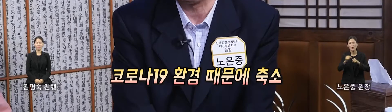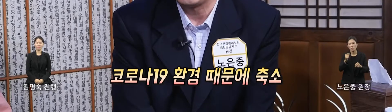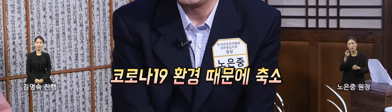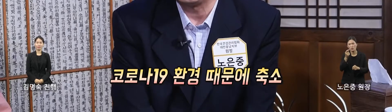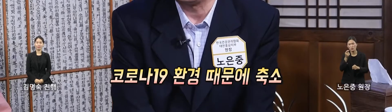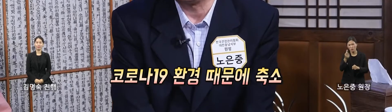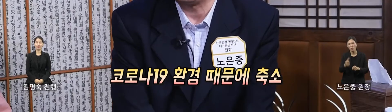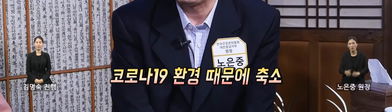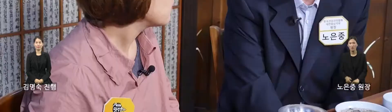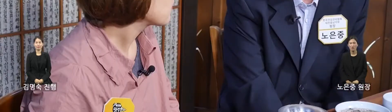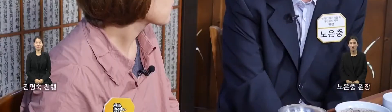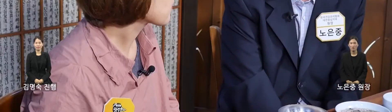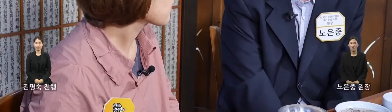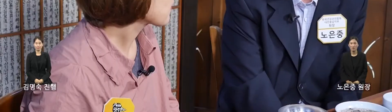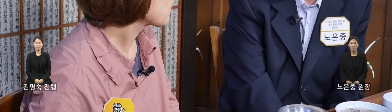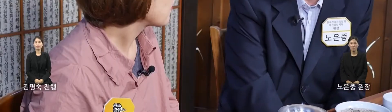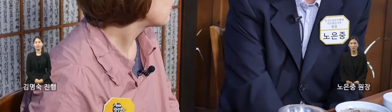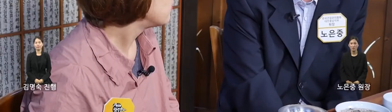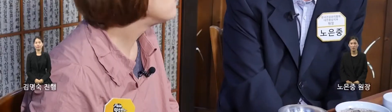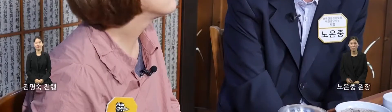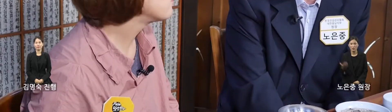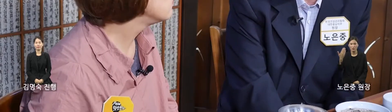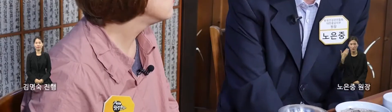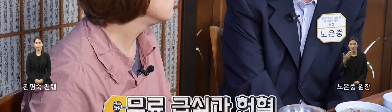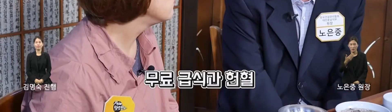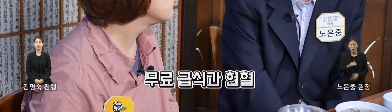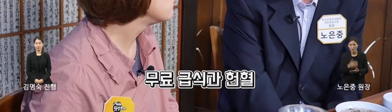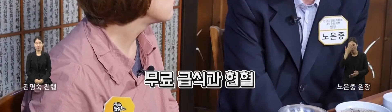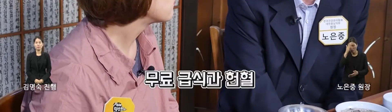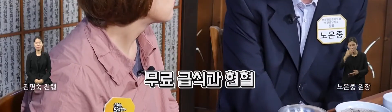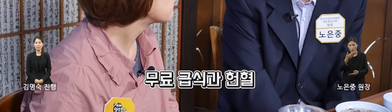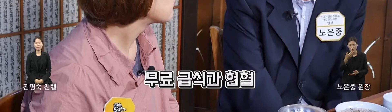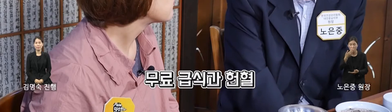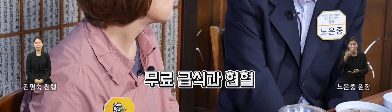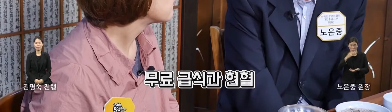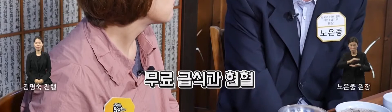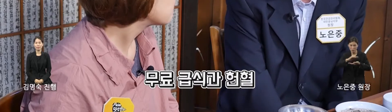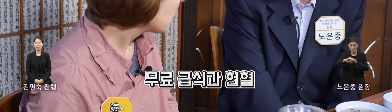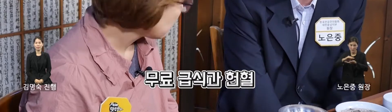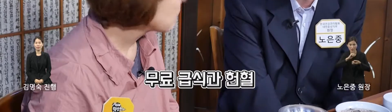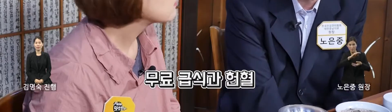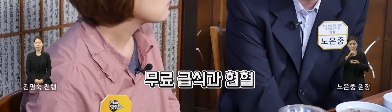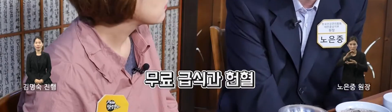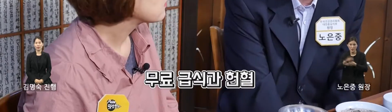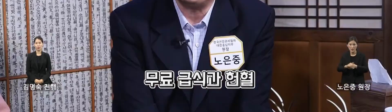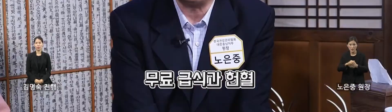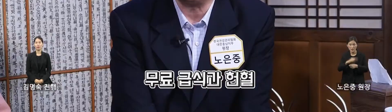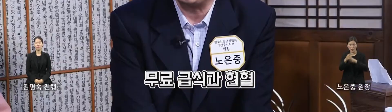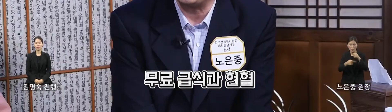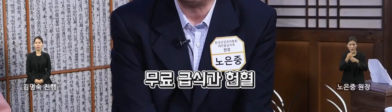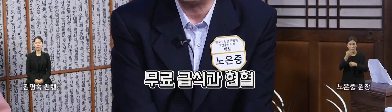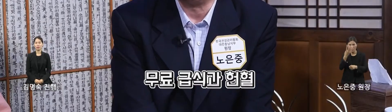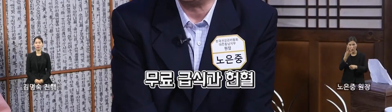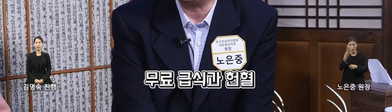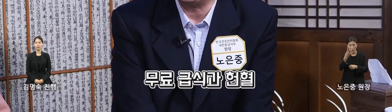이제 그 무료 급식 구마다 무료 급식 분기마다 한 번씩 무료 급식도 하게 되고 뭐